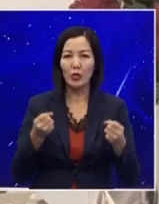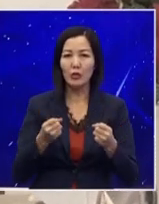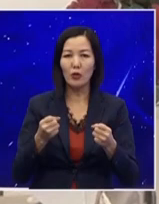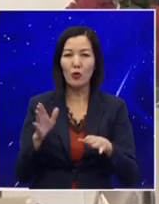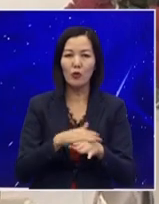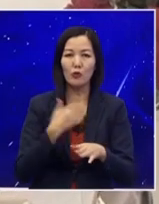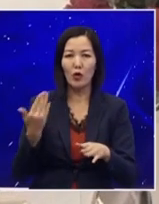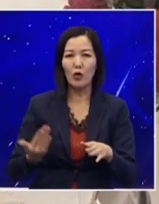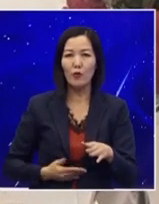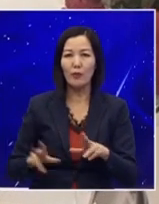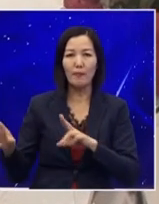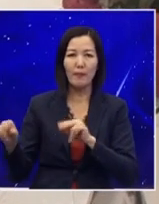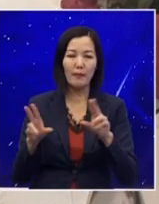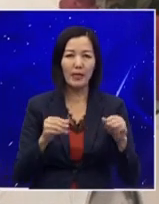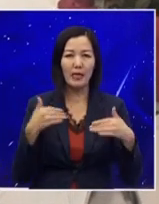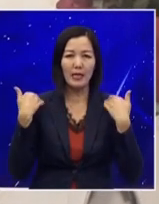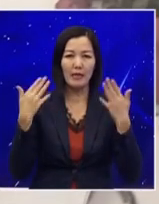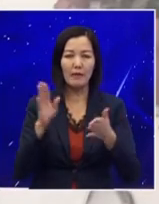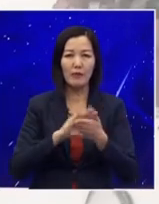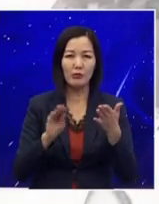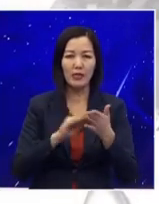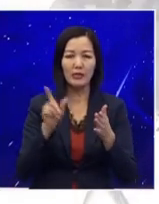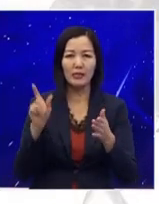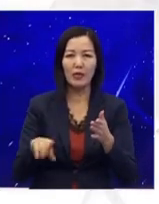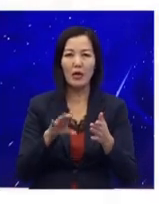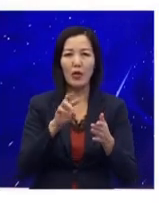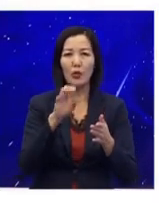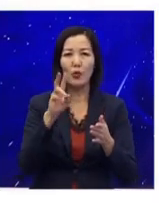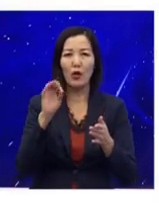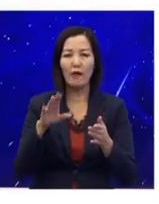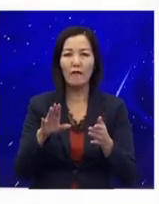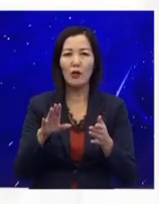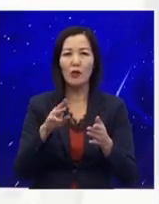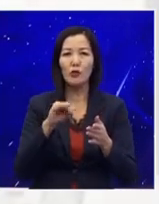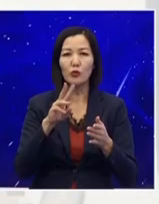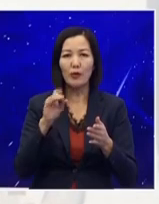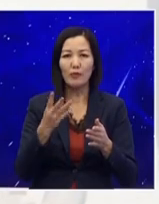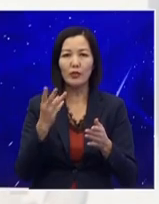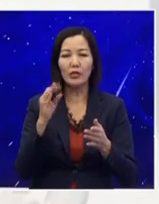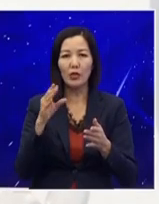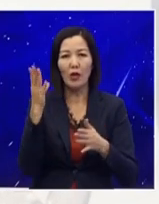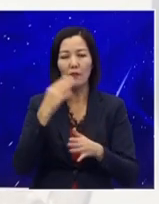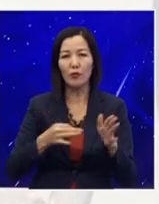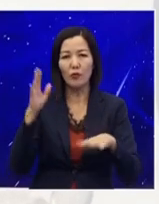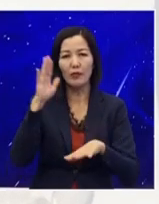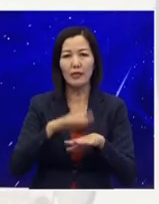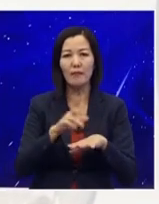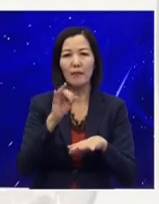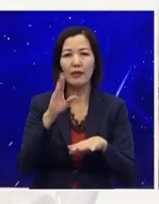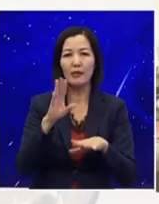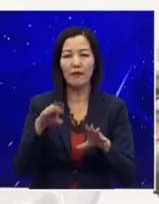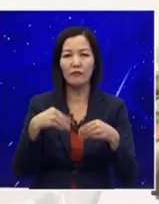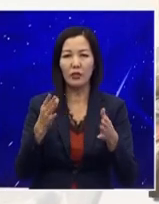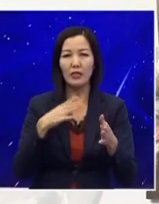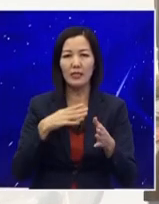денсаулық, ұзақ ғұмыр мен бақ береке тілеймін, деп жазды мемлекет басшысының құттықтауын Жұмабай Шаштайұлына Алматы облысының әкімі